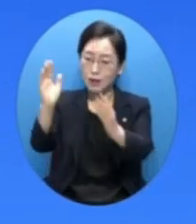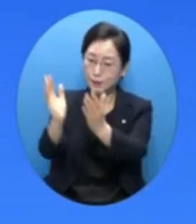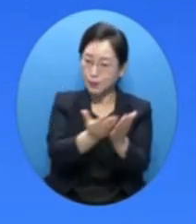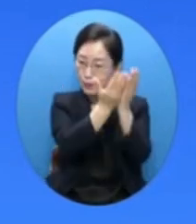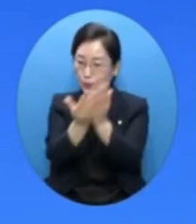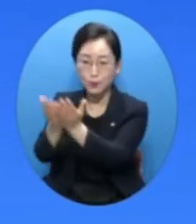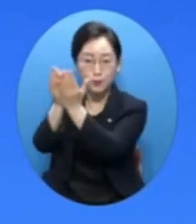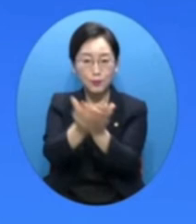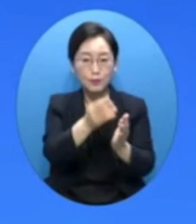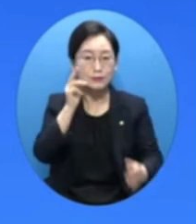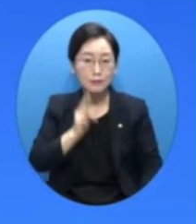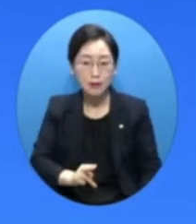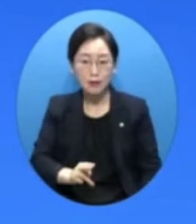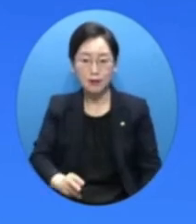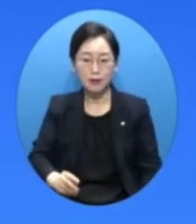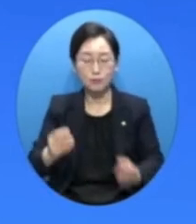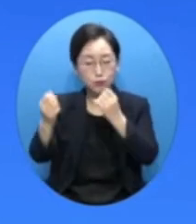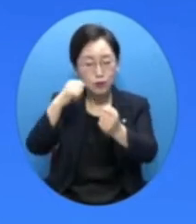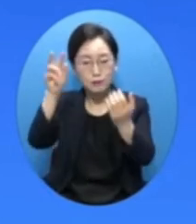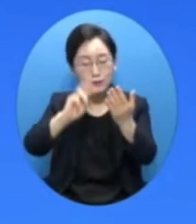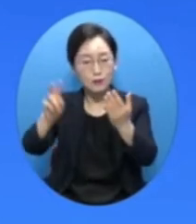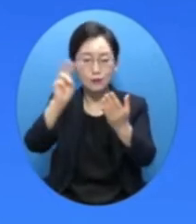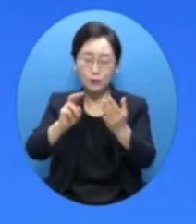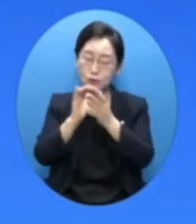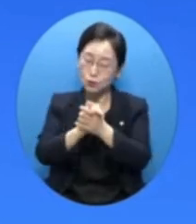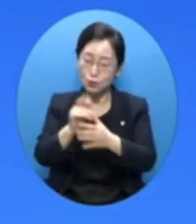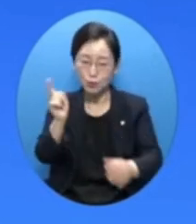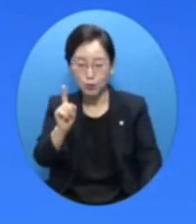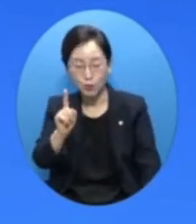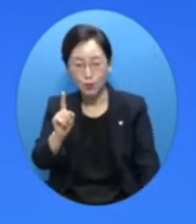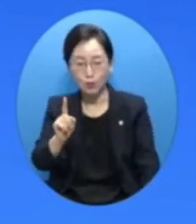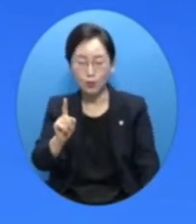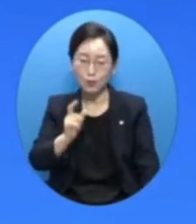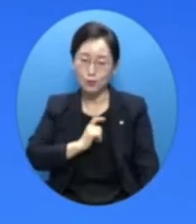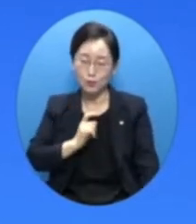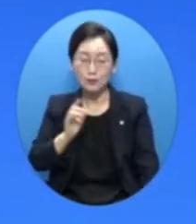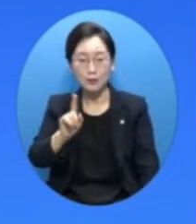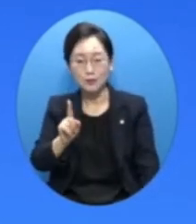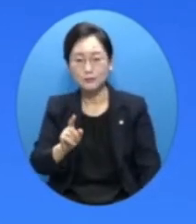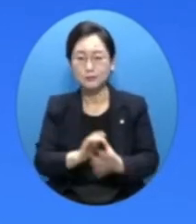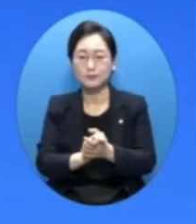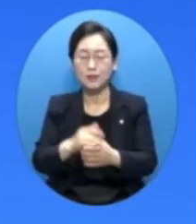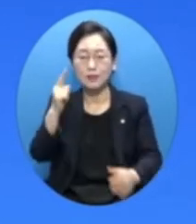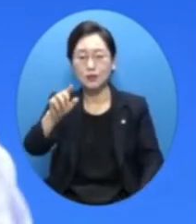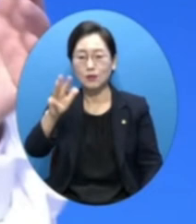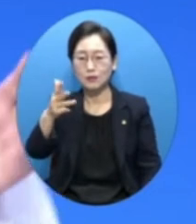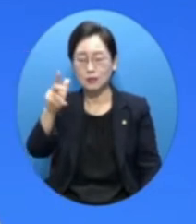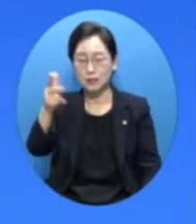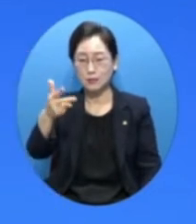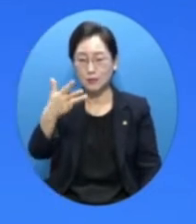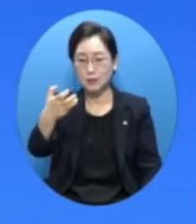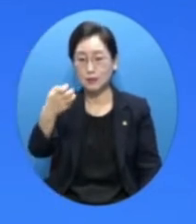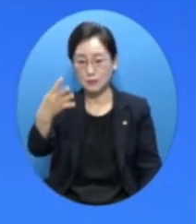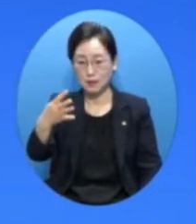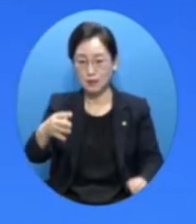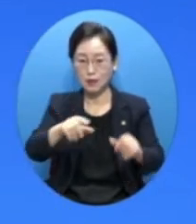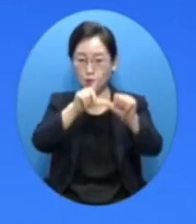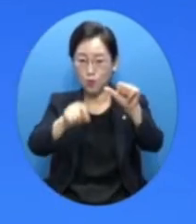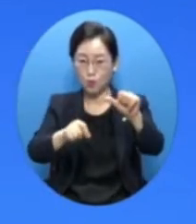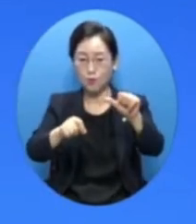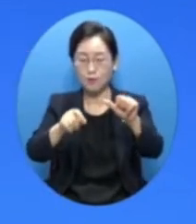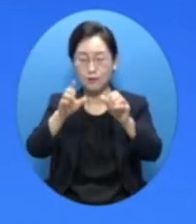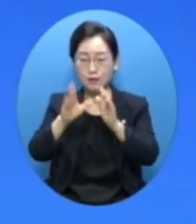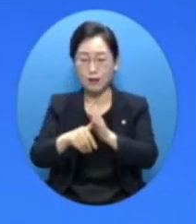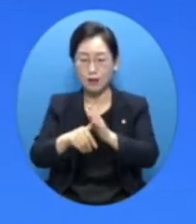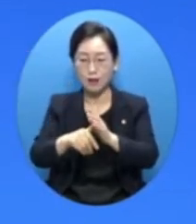있는데도 찬양을 하며 기도할 수 있을까? 그래서 1738년 5월 24일 날 올드스게이트에 있는 모라비안